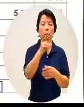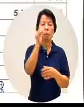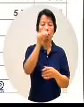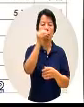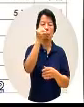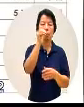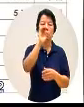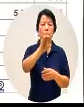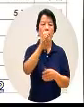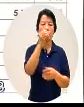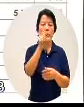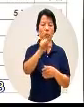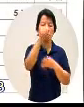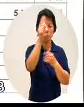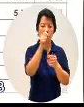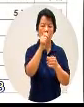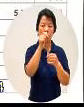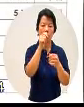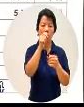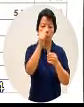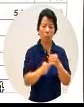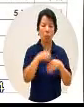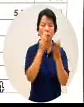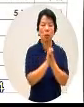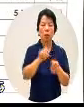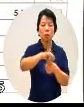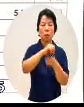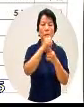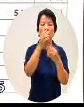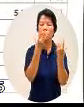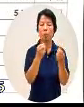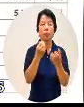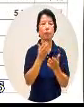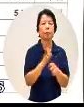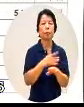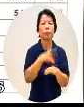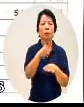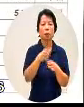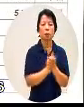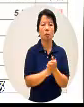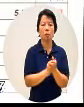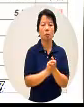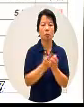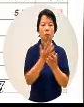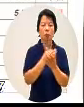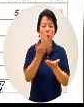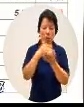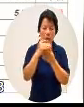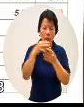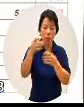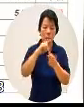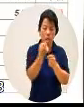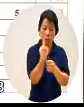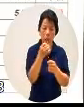統籌分配稅款224這個是定時的不會增加自有財源呢成長呢15